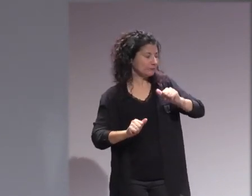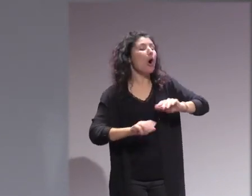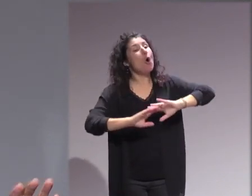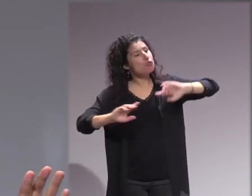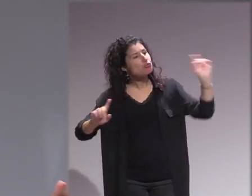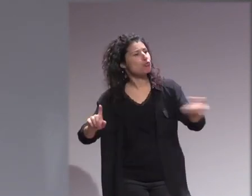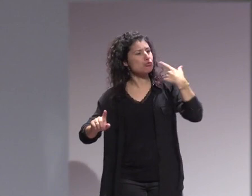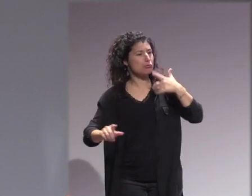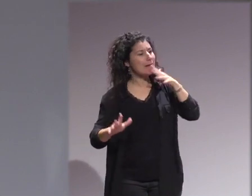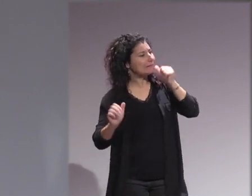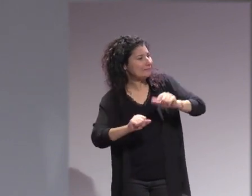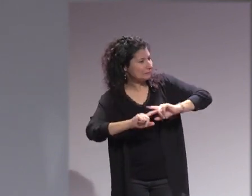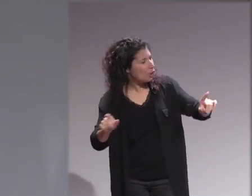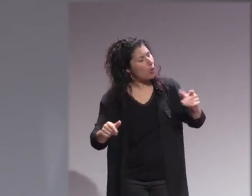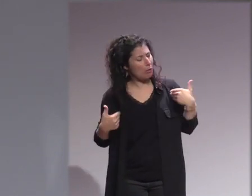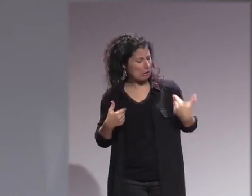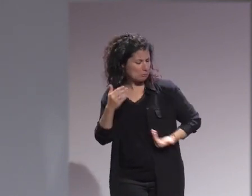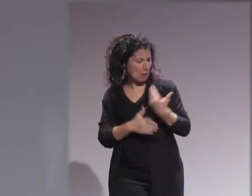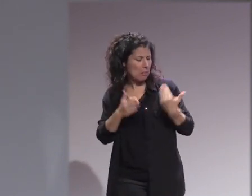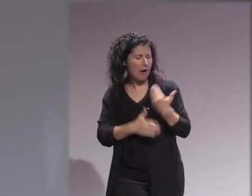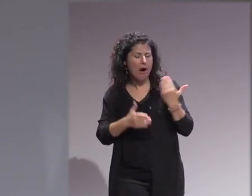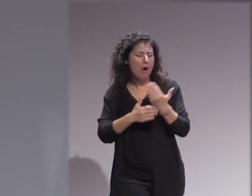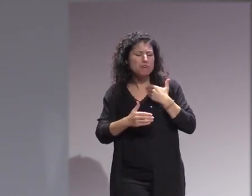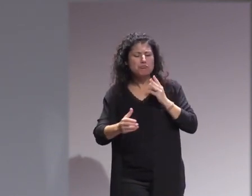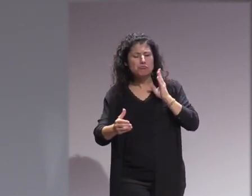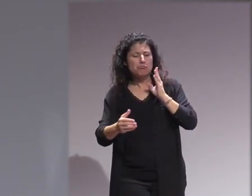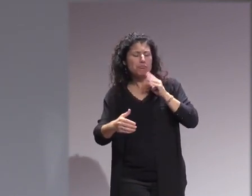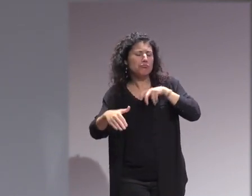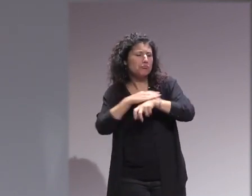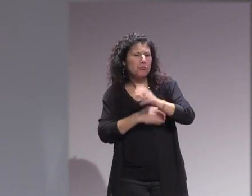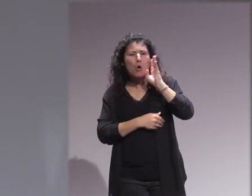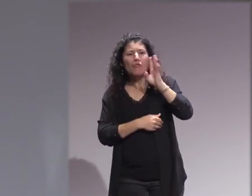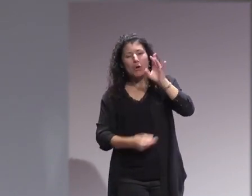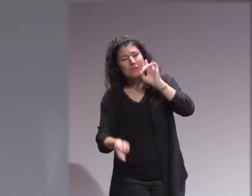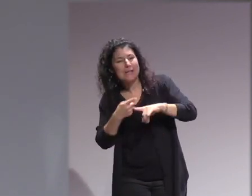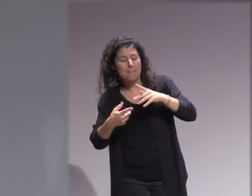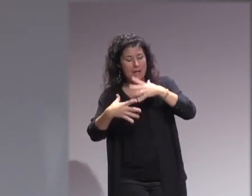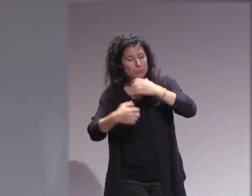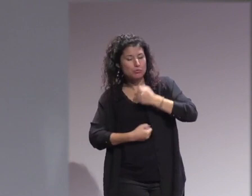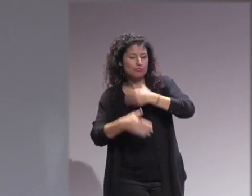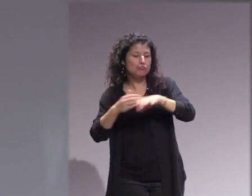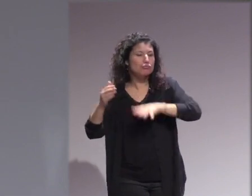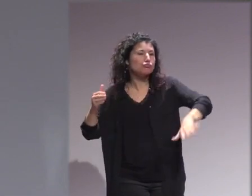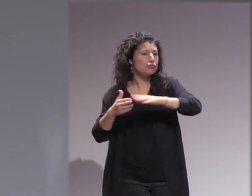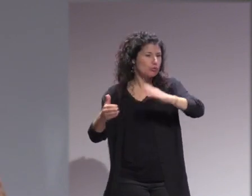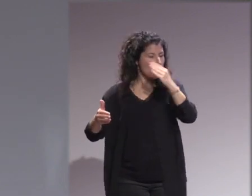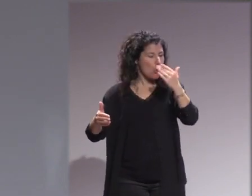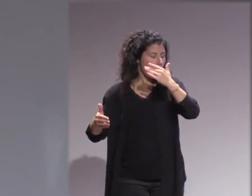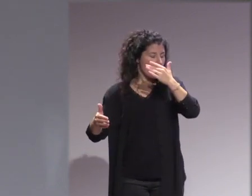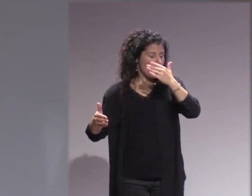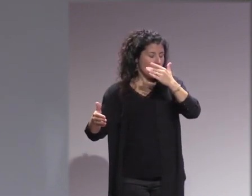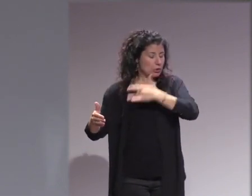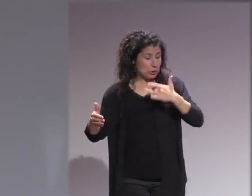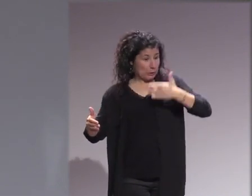l'adoption. Il n'y a pas très longtemps, je suis intervenue pour l'Association européenne des pédopsychiatres, donc je pense que c'est important qu'on se parle. Mais c'est vrai que pendant très